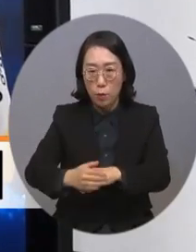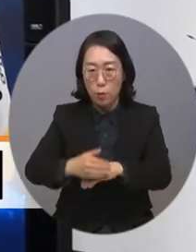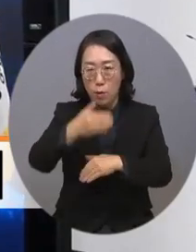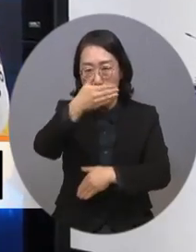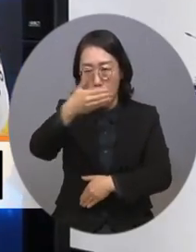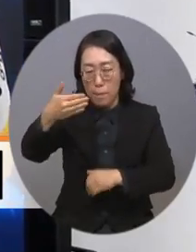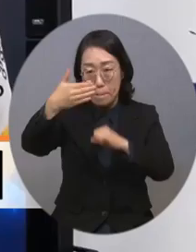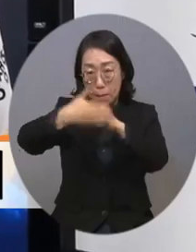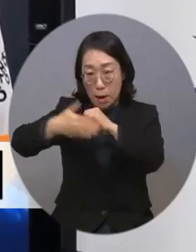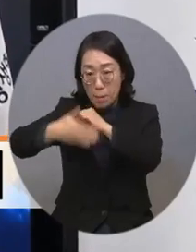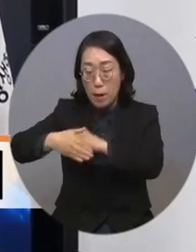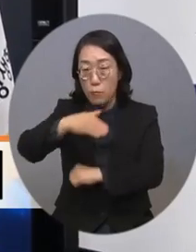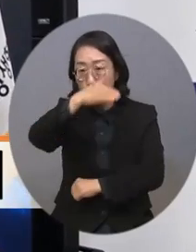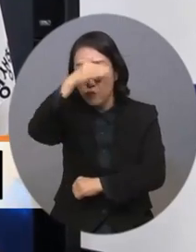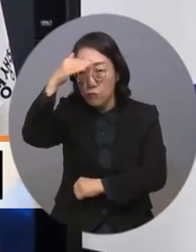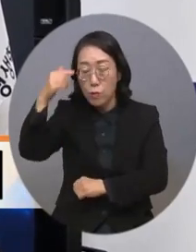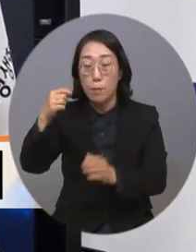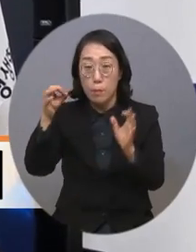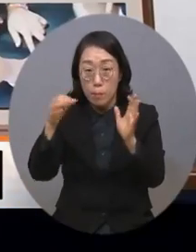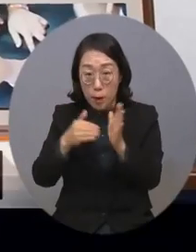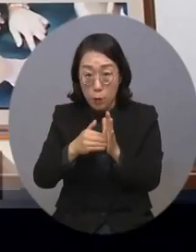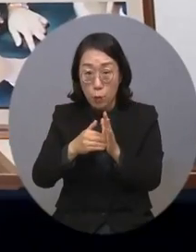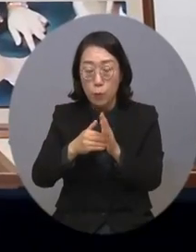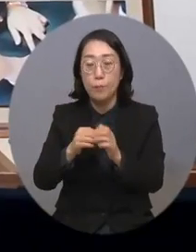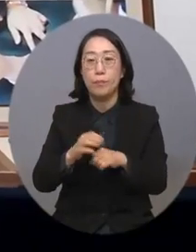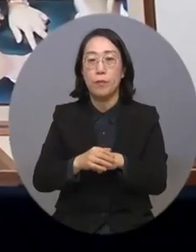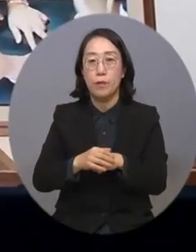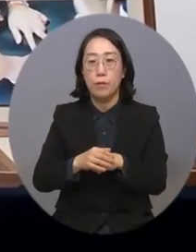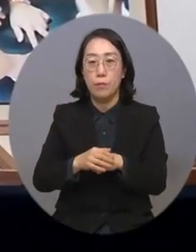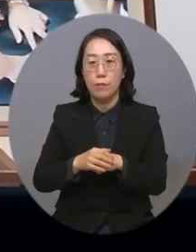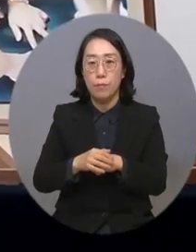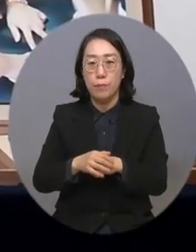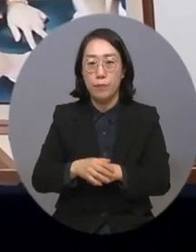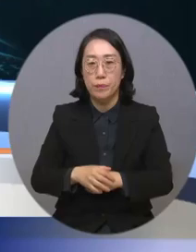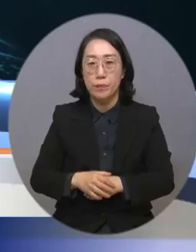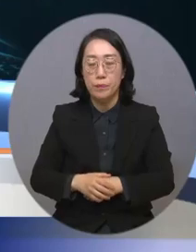통해 그동안의 성과를 확인하는 뜻깊은 시간을 가졌습니다.